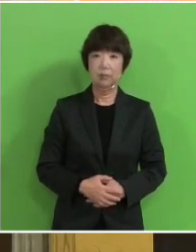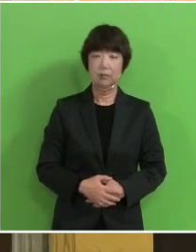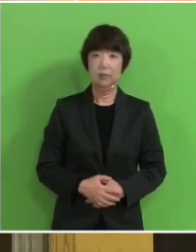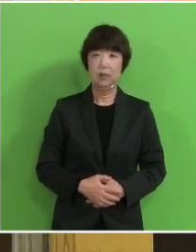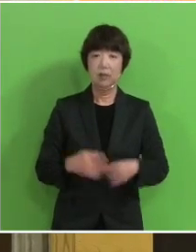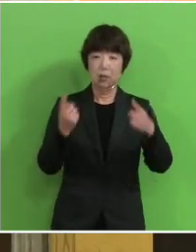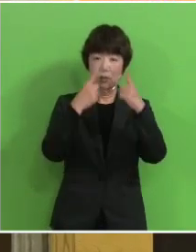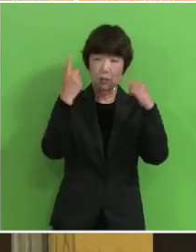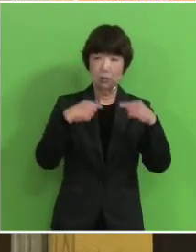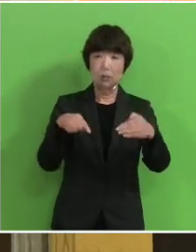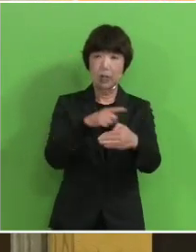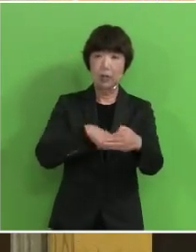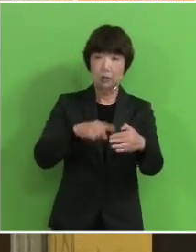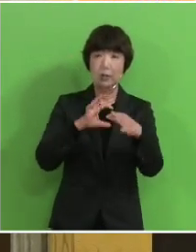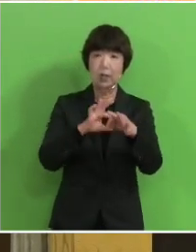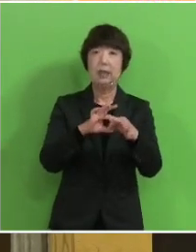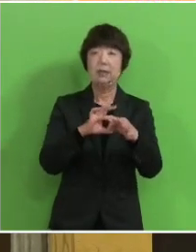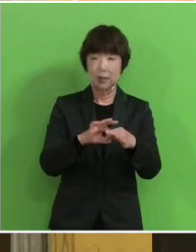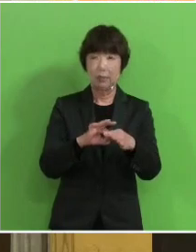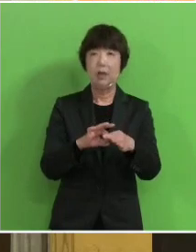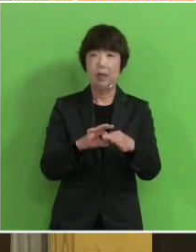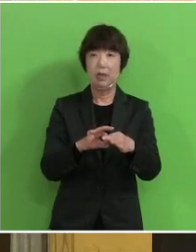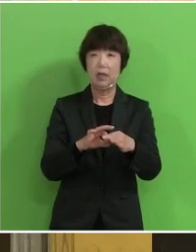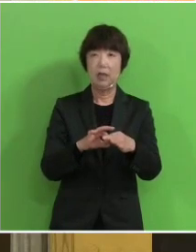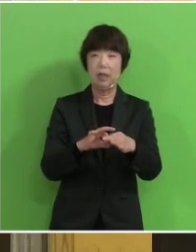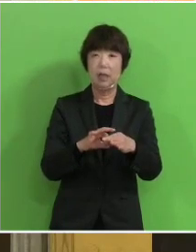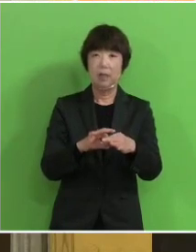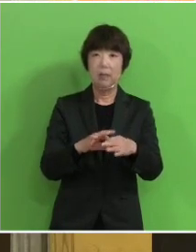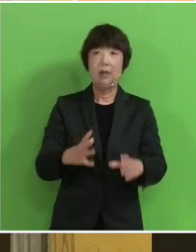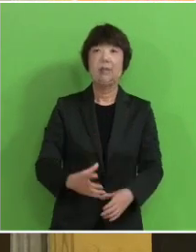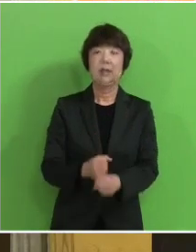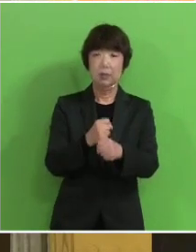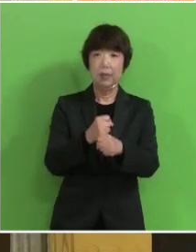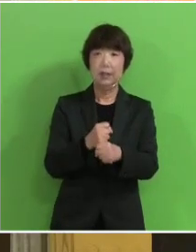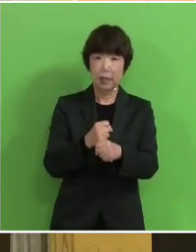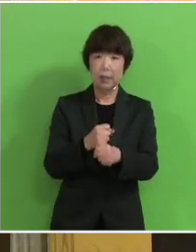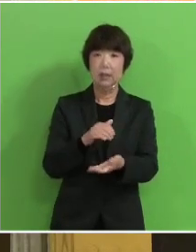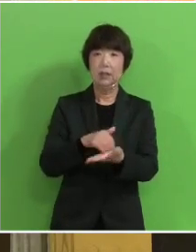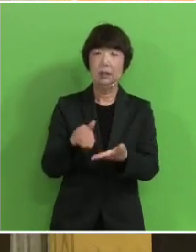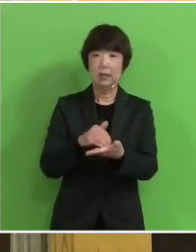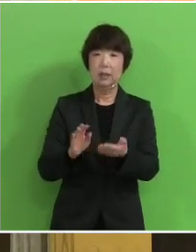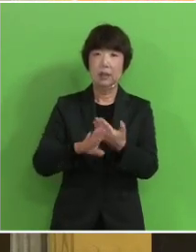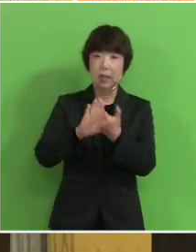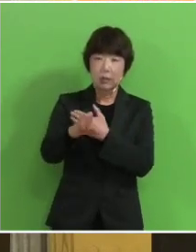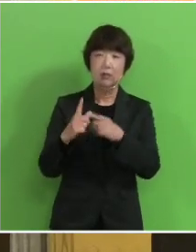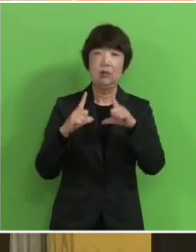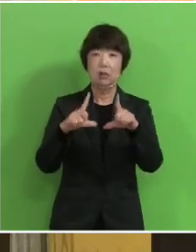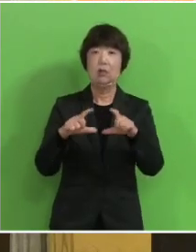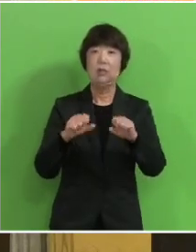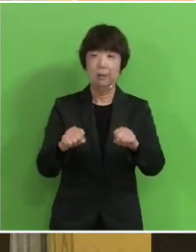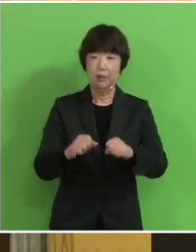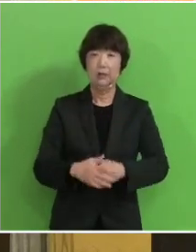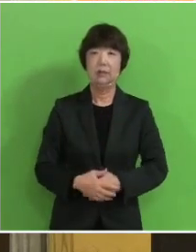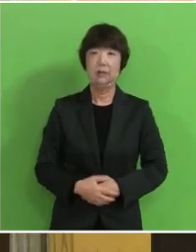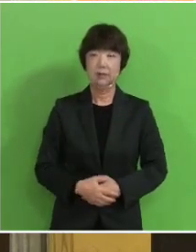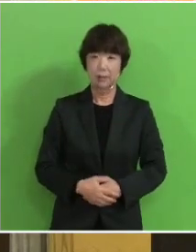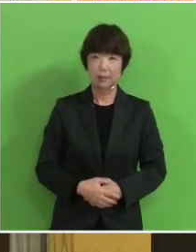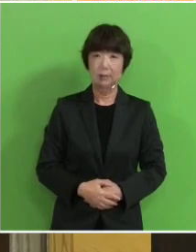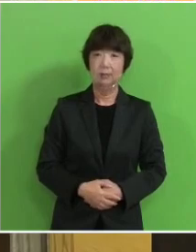個別の情報についてはまた統計的にまとめた形で誤字数公表させていただきます